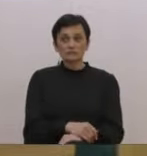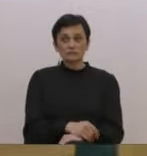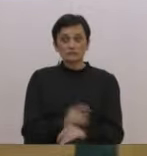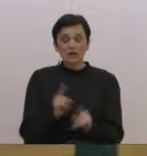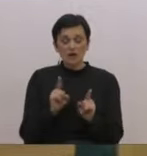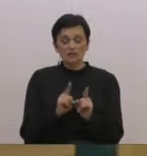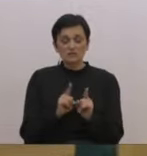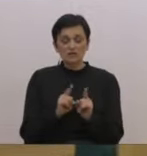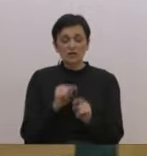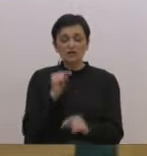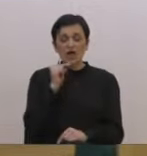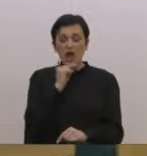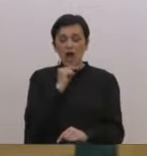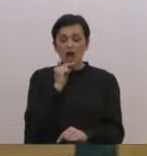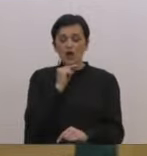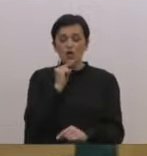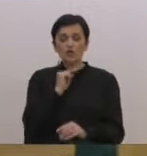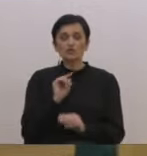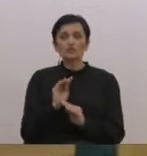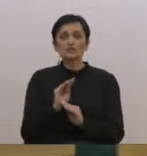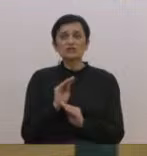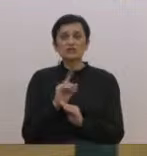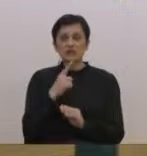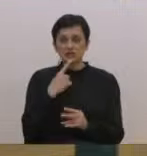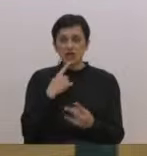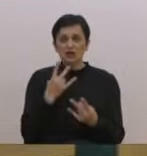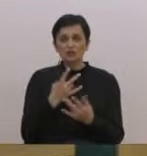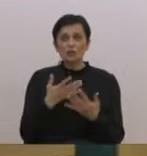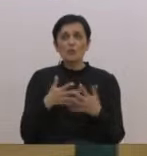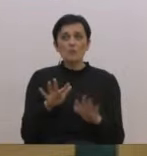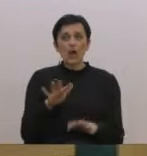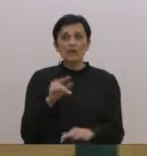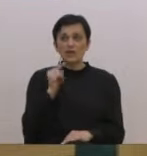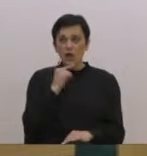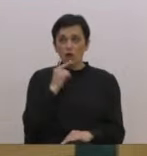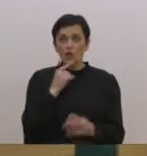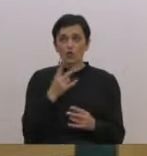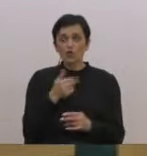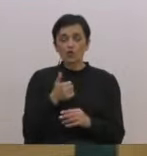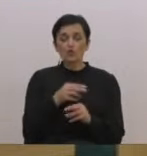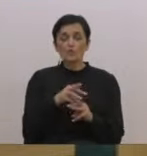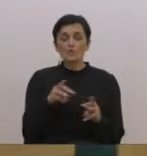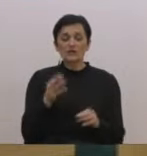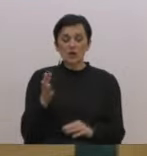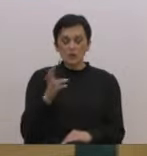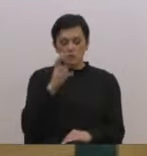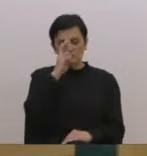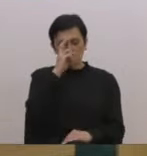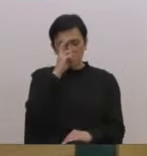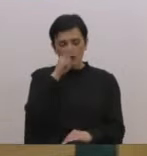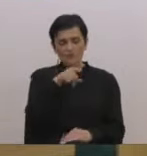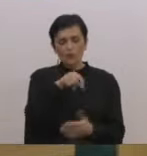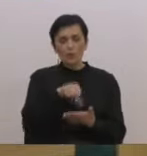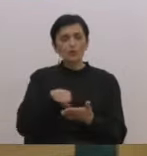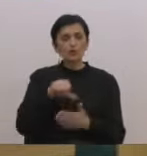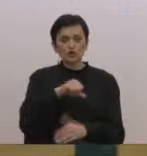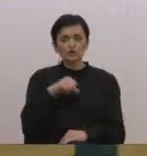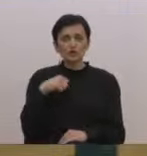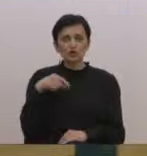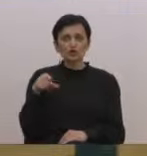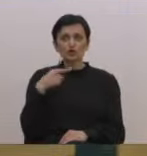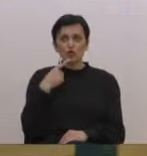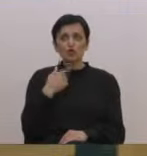ასევე ეკონომიკის ზრდაზე. რა თქმა უნდა, მეტი ეკონომიკა გვჭირდება. პრემიერ-მინისტრი, მთავრობის წევრები თვითონ ამბობენ